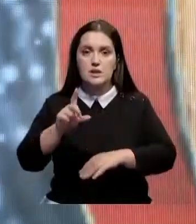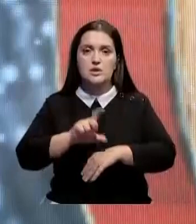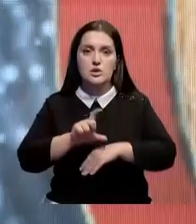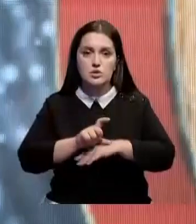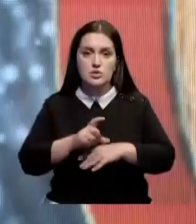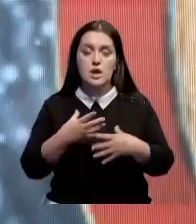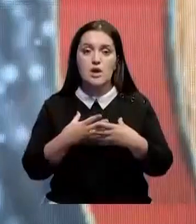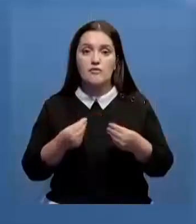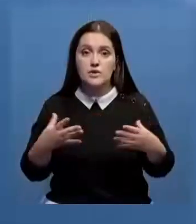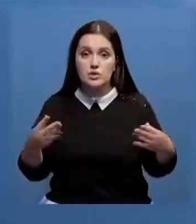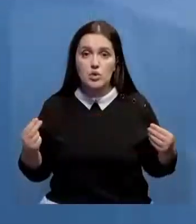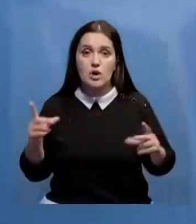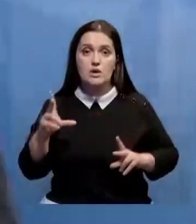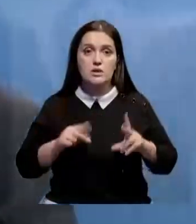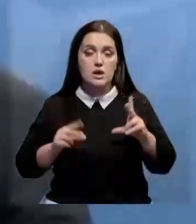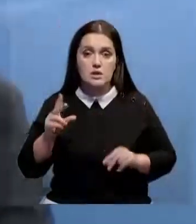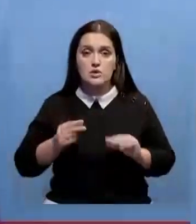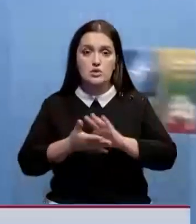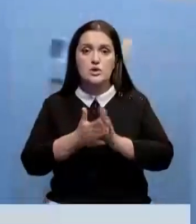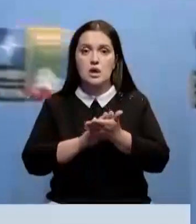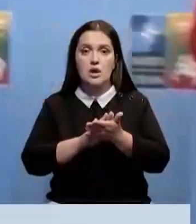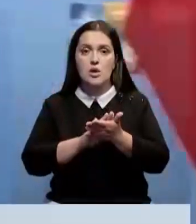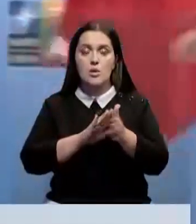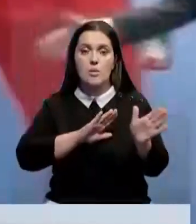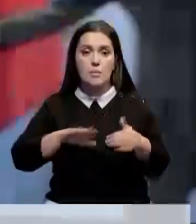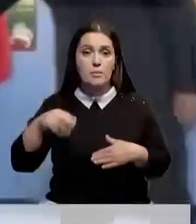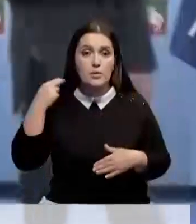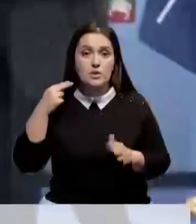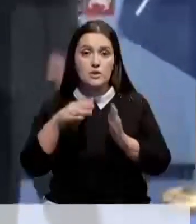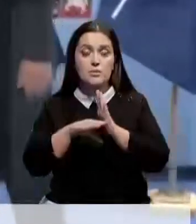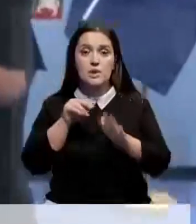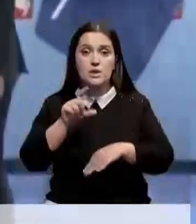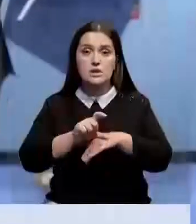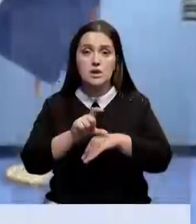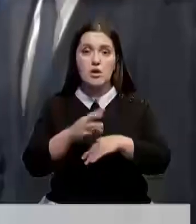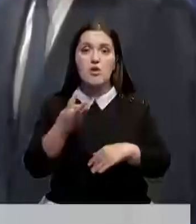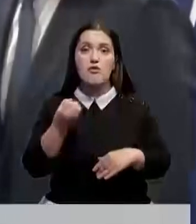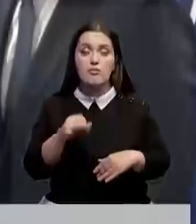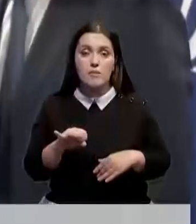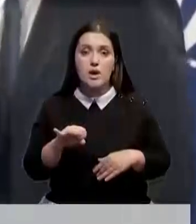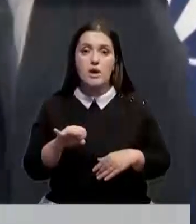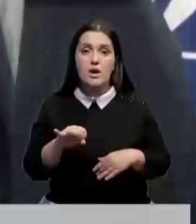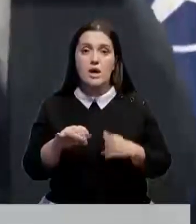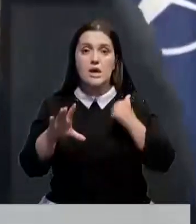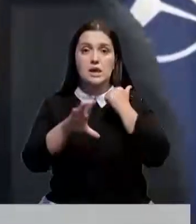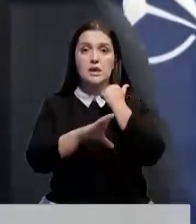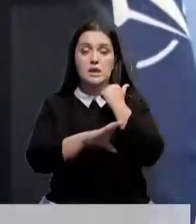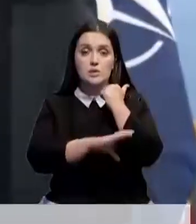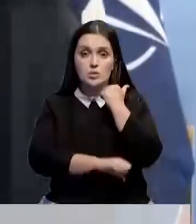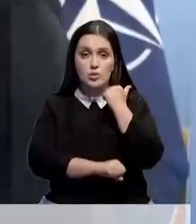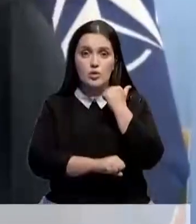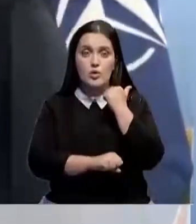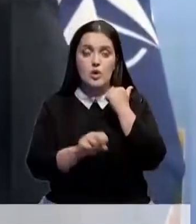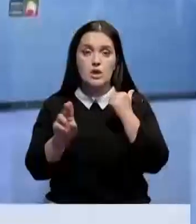на территории Турции. Весной эксперты надеялись, что ситуация прояснится после президентских выборов в Турции в мае. И уже к